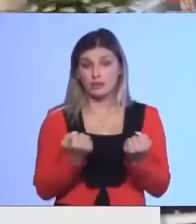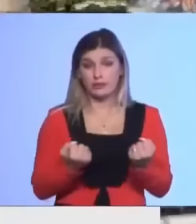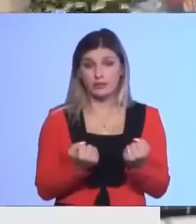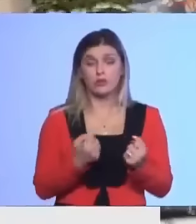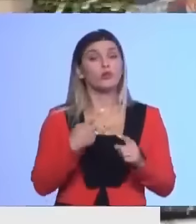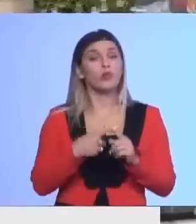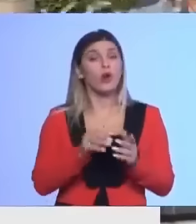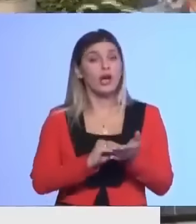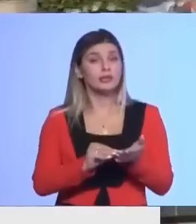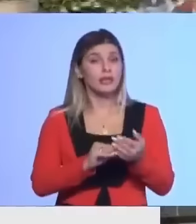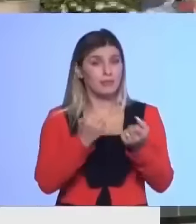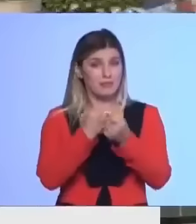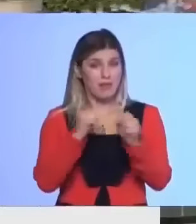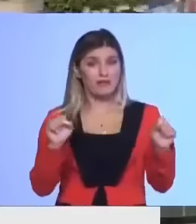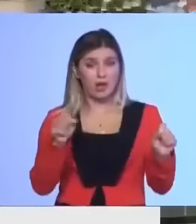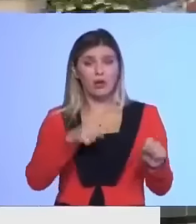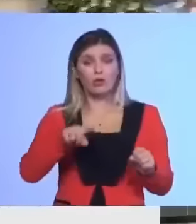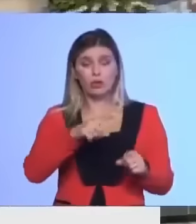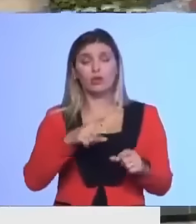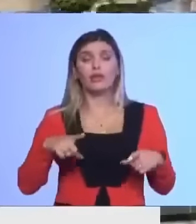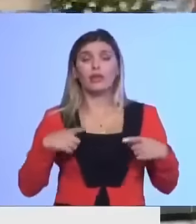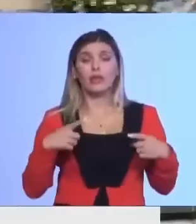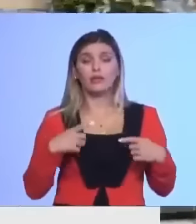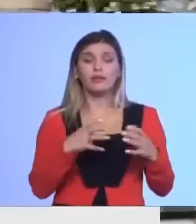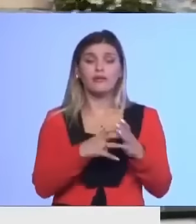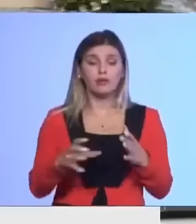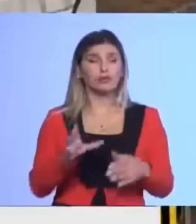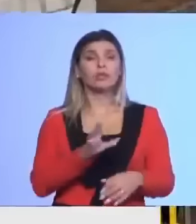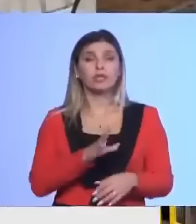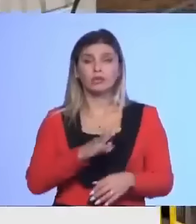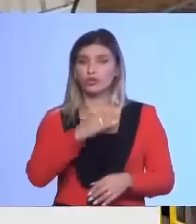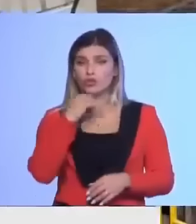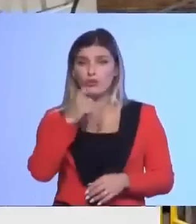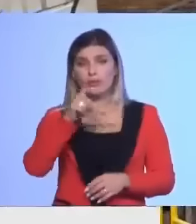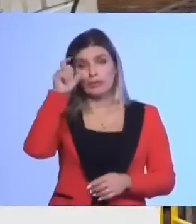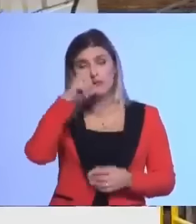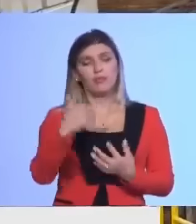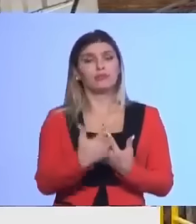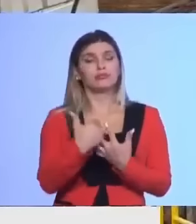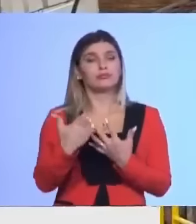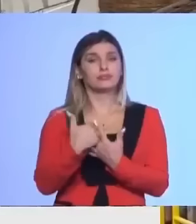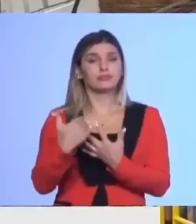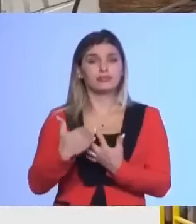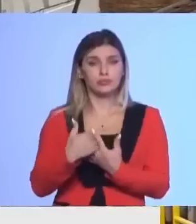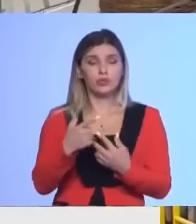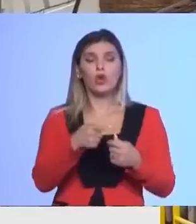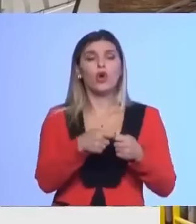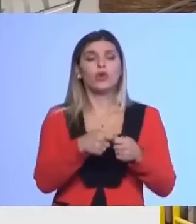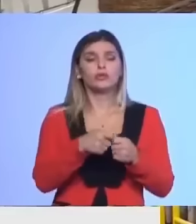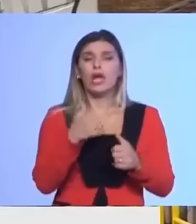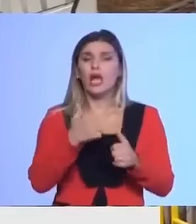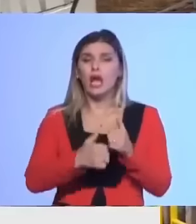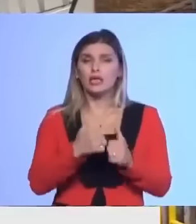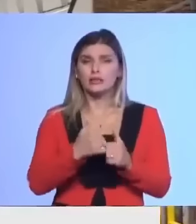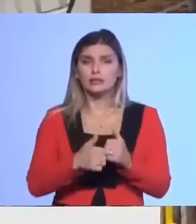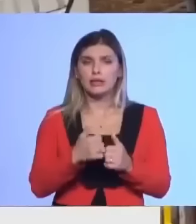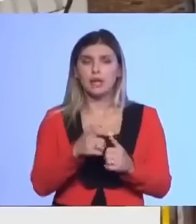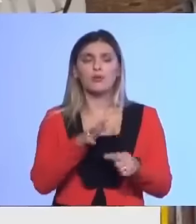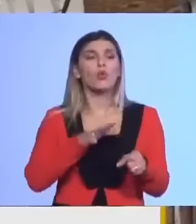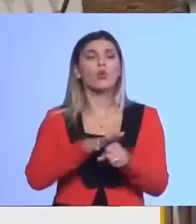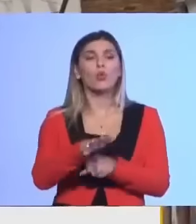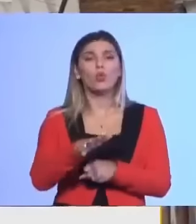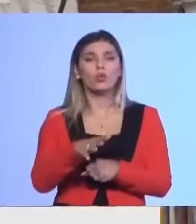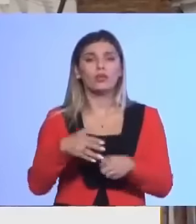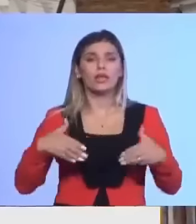Serbi përballen me presione dhe kërcënime në rritje. Një nga shembujt janë kërcënimet e organizatave ekstremiste ndaj nismës rinore për